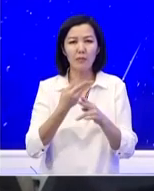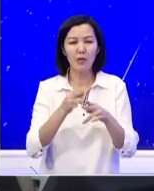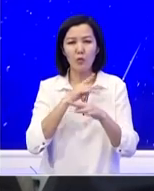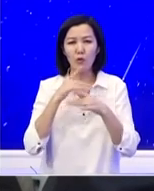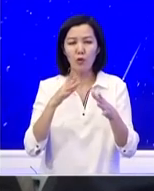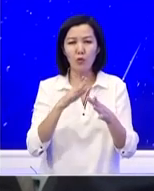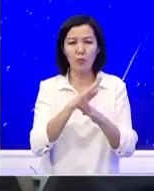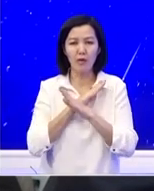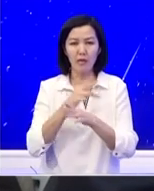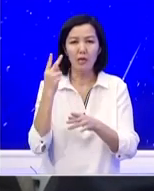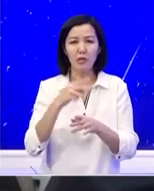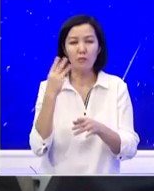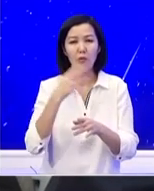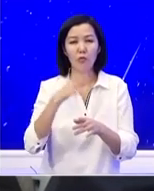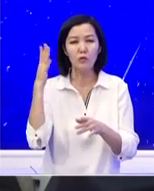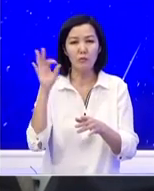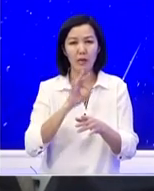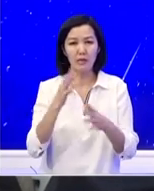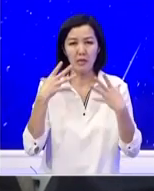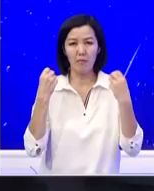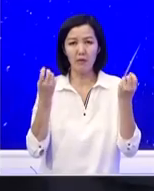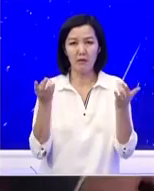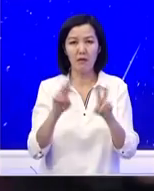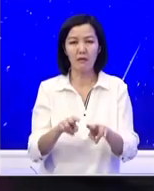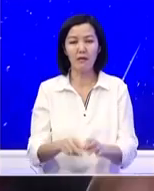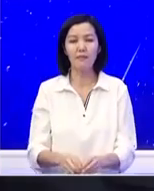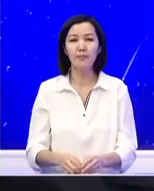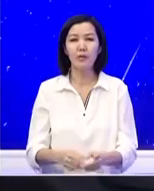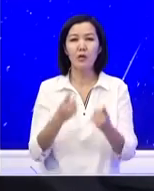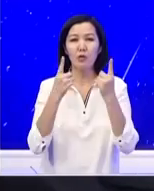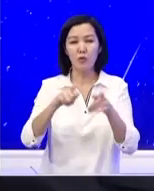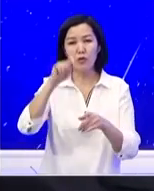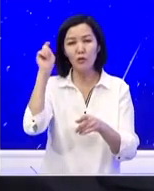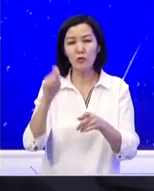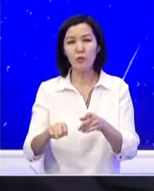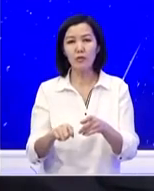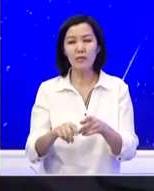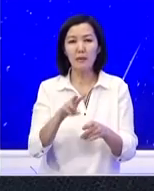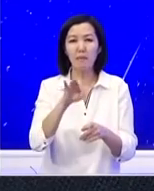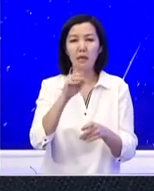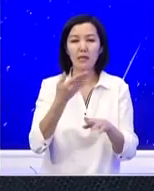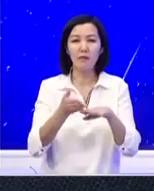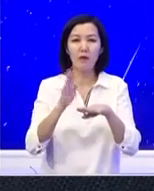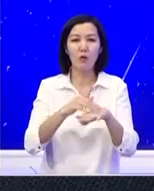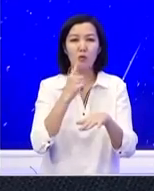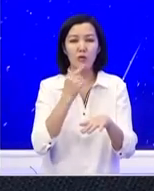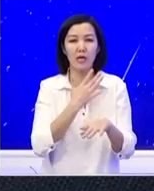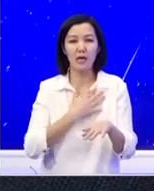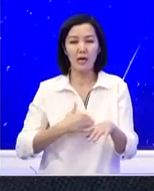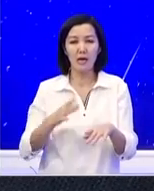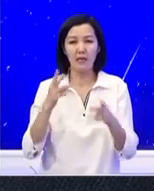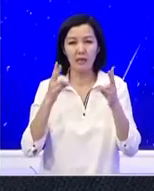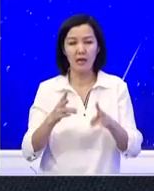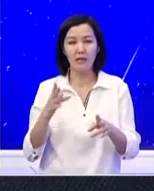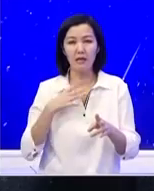Тек 20-30% ғана аман қалдық. Сұрапыл майданда Николай Богданов ауыр жарақат алған. Ал кеудесіндегі